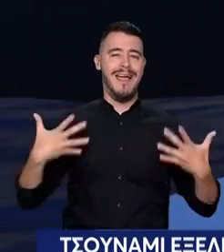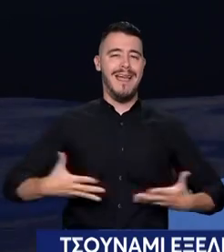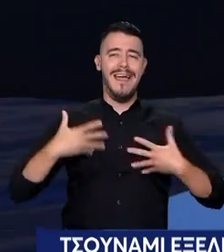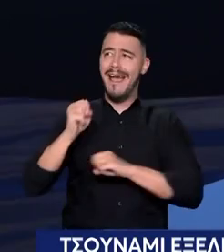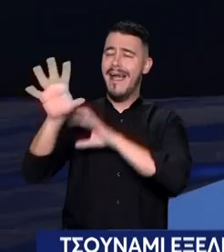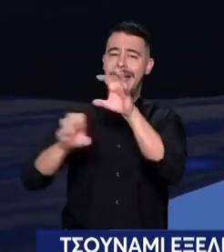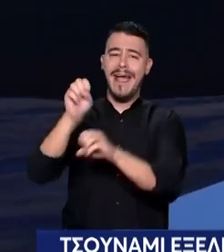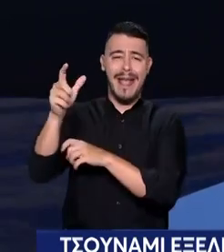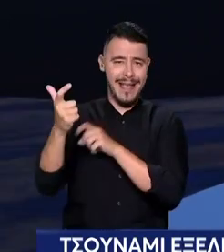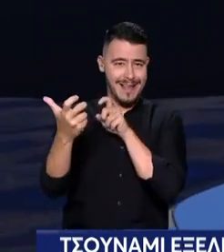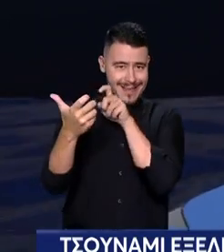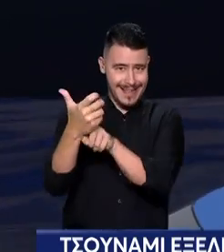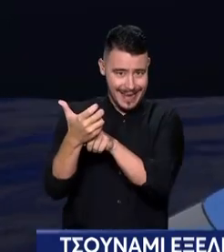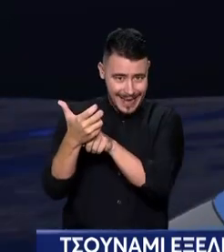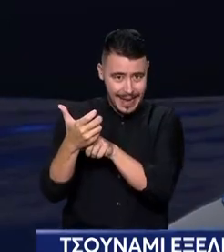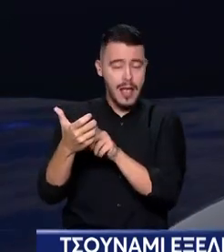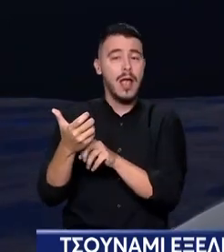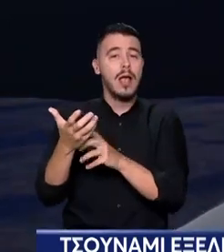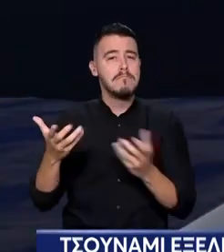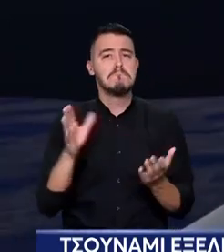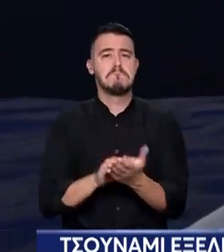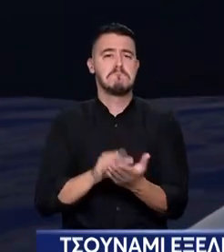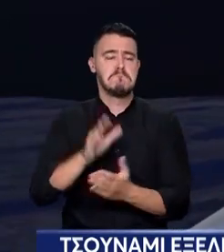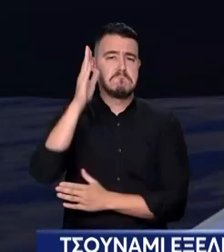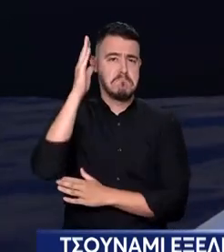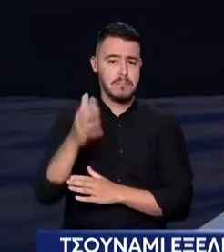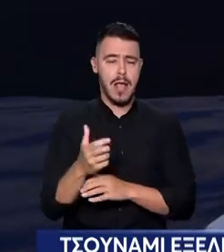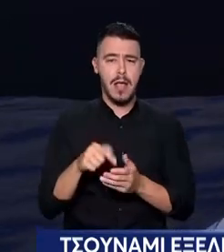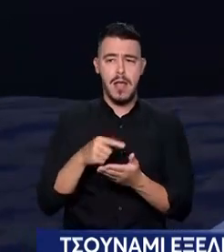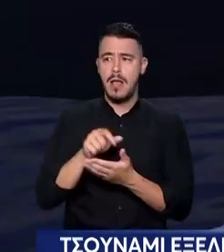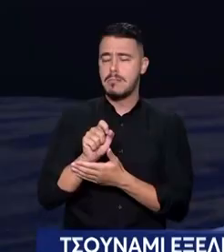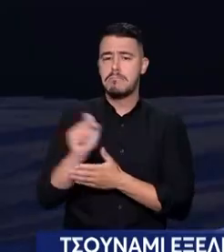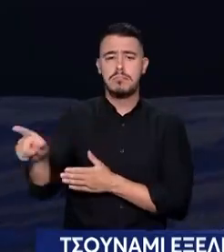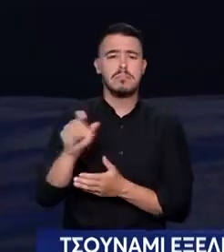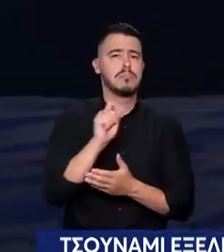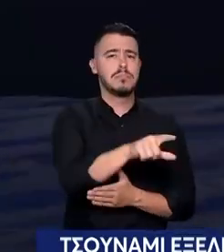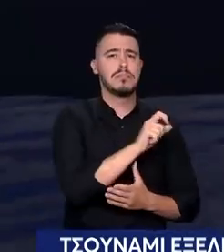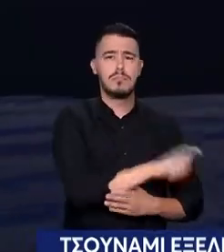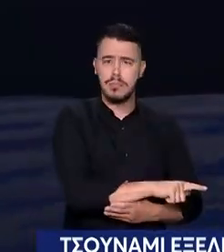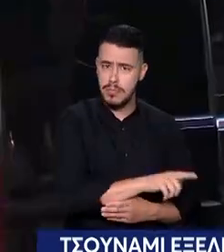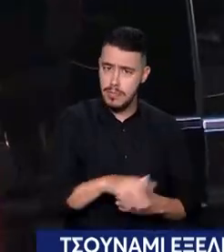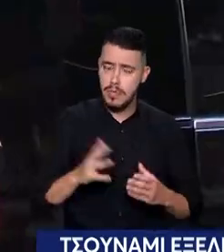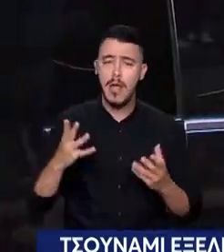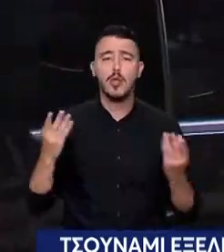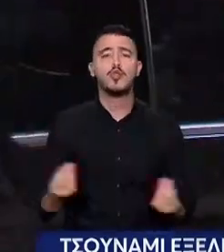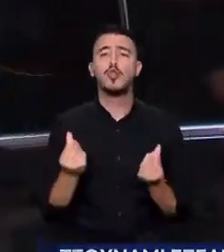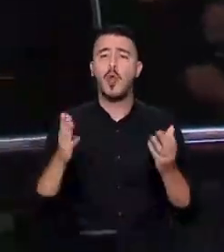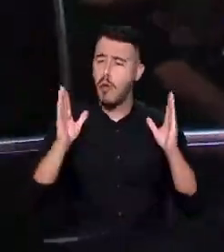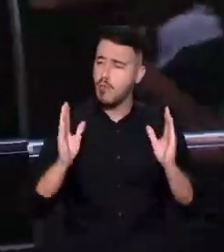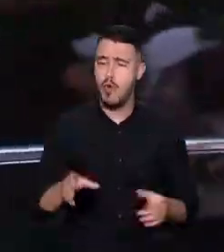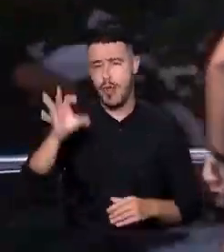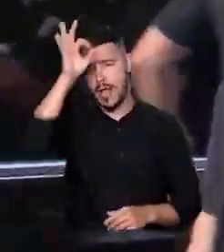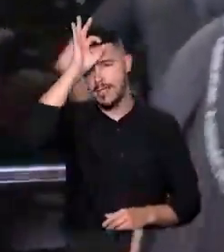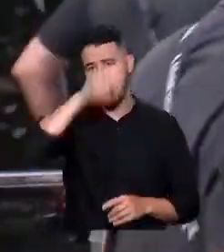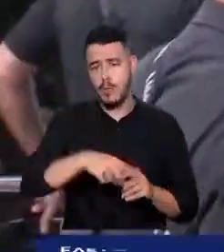Και ακόμα και αν τα είχαν σβήσει, αν αυτά είχαν σταλεί με μια πολύ γρήγορη εξέταση στα εγκληματολογικά εργαστήρια, θα μπορούσαν να είχαν διατηρηθεί. Την ίδια ώρα, με τη σύμφωνη